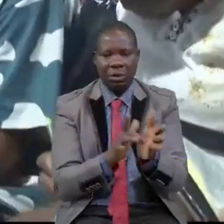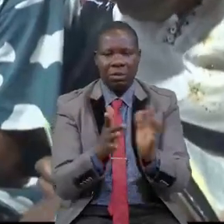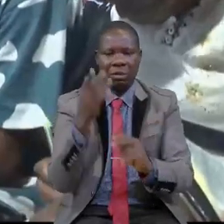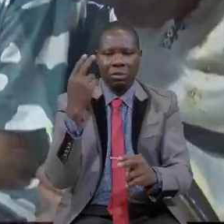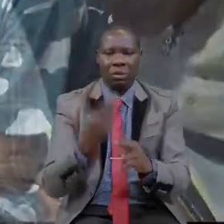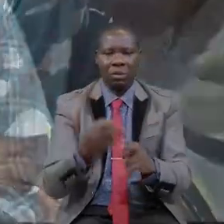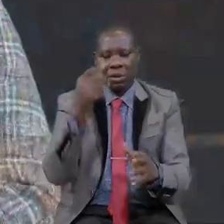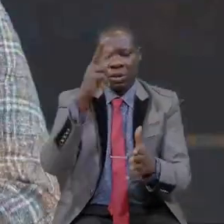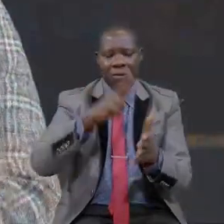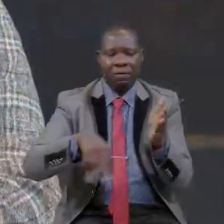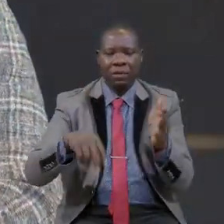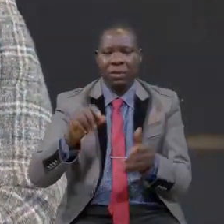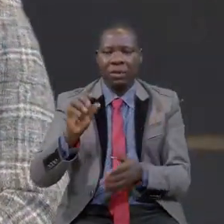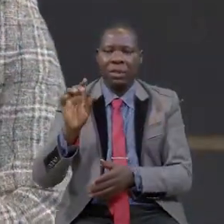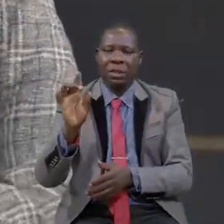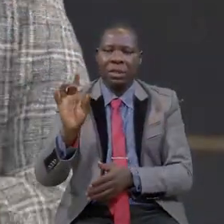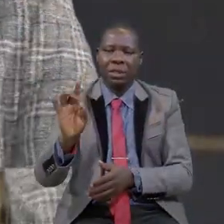8. Verset 8.